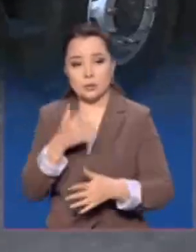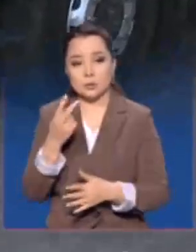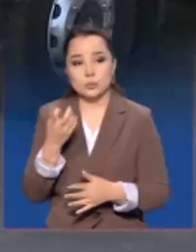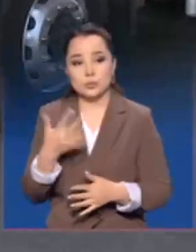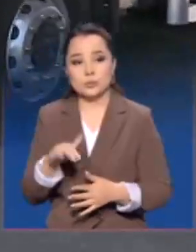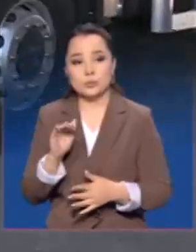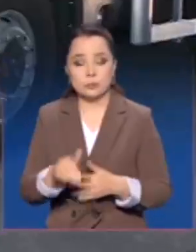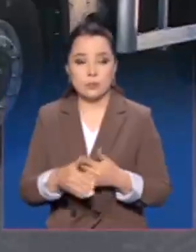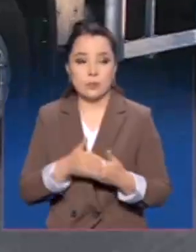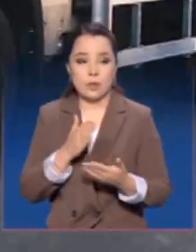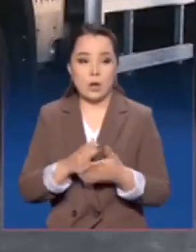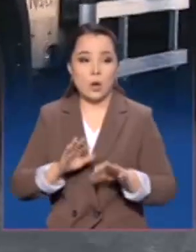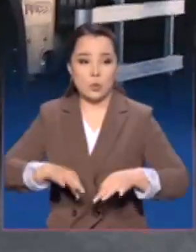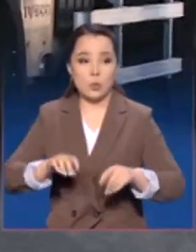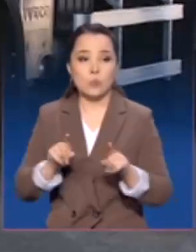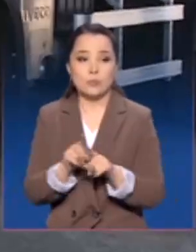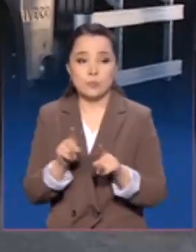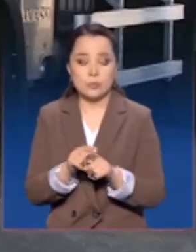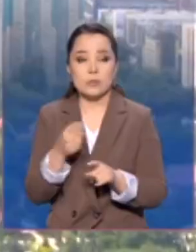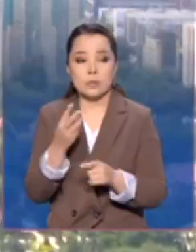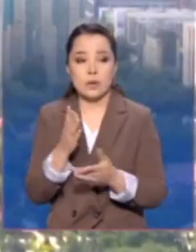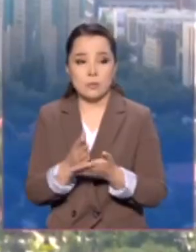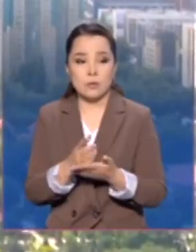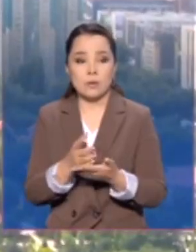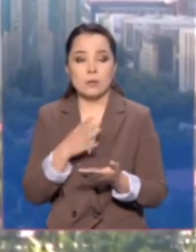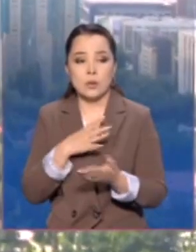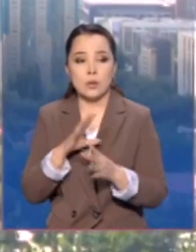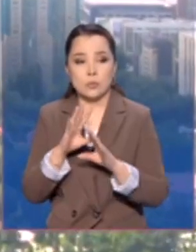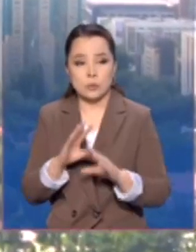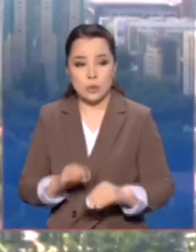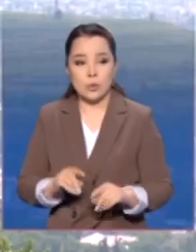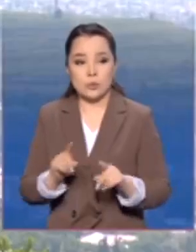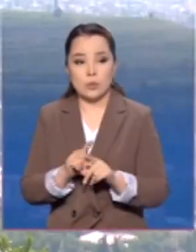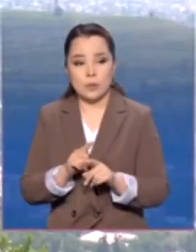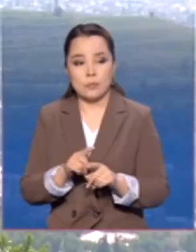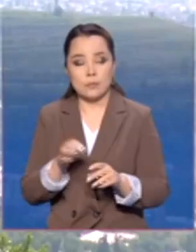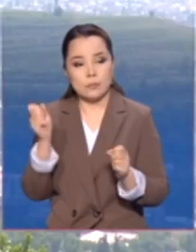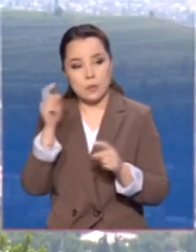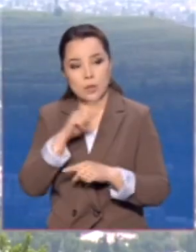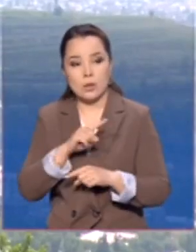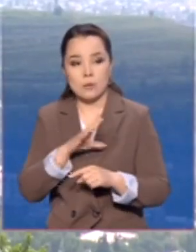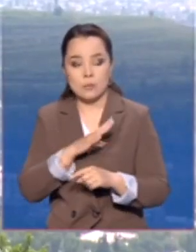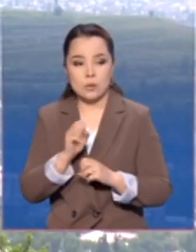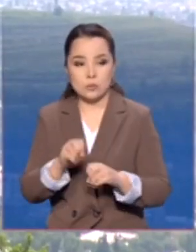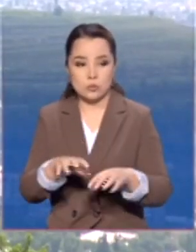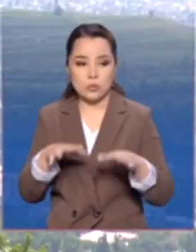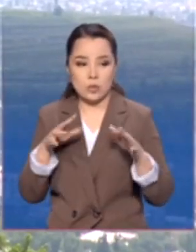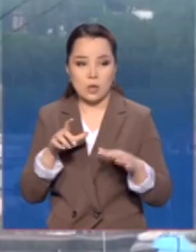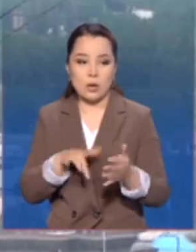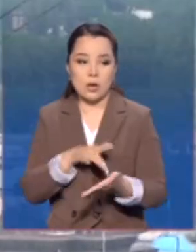250 мың көліктің тығыны қаншалықты басылатыны күзде түтінге тұншығып келген